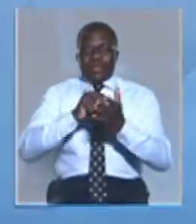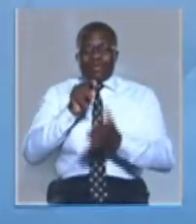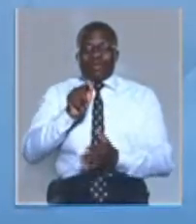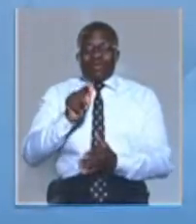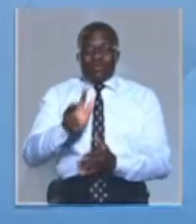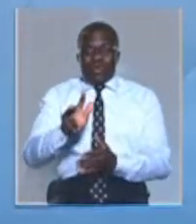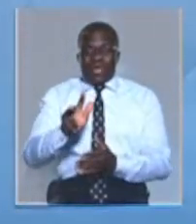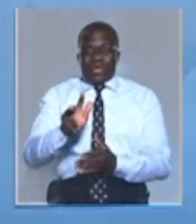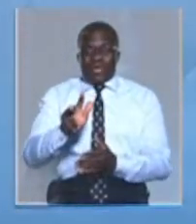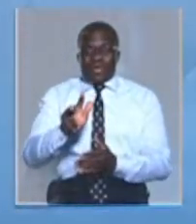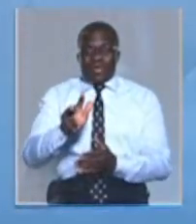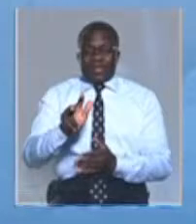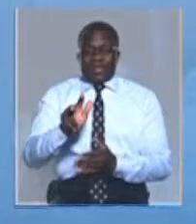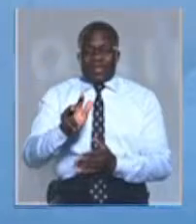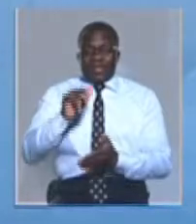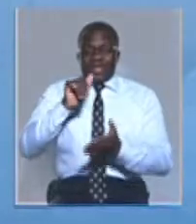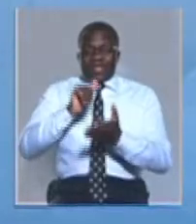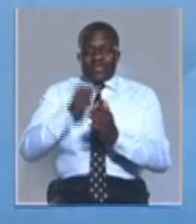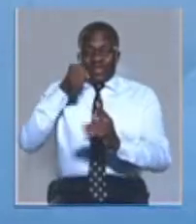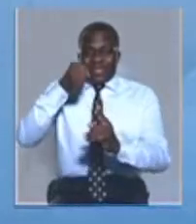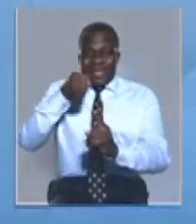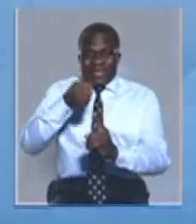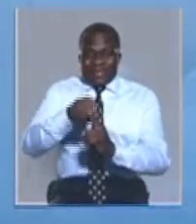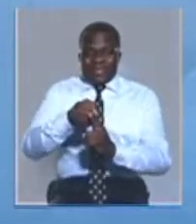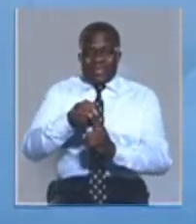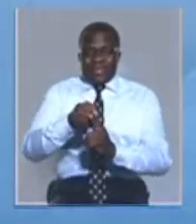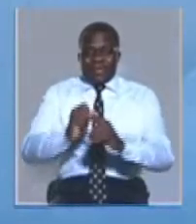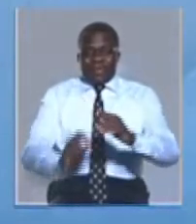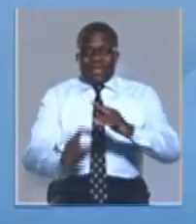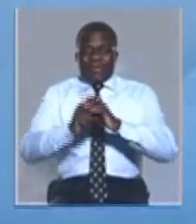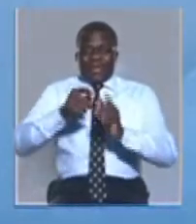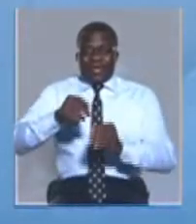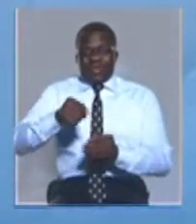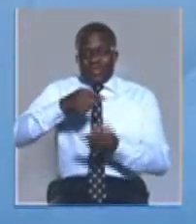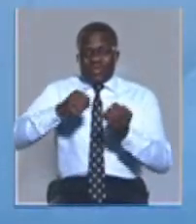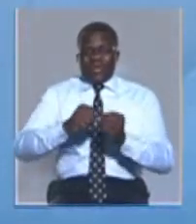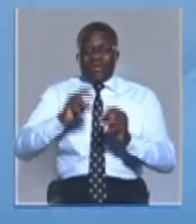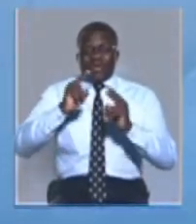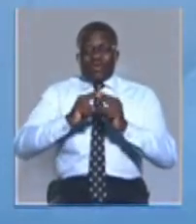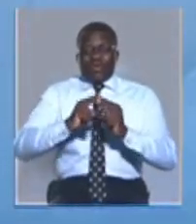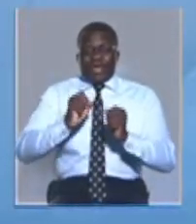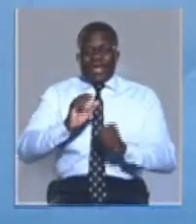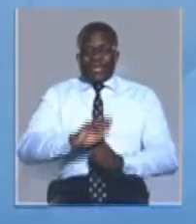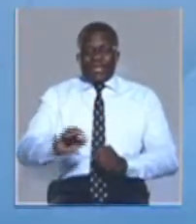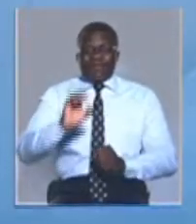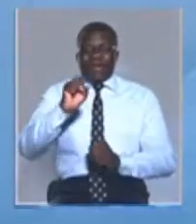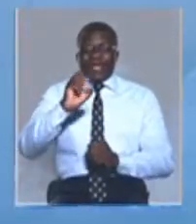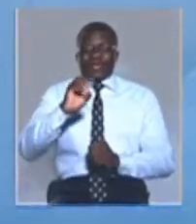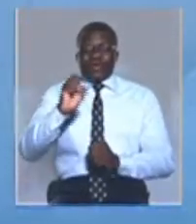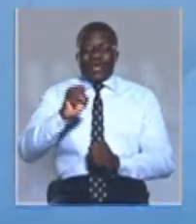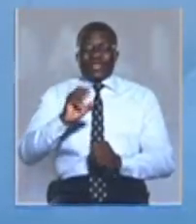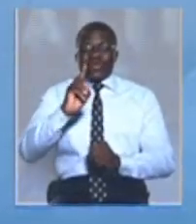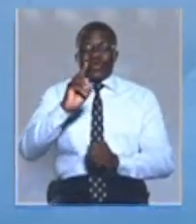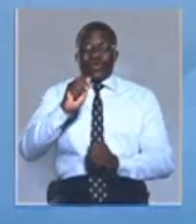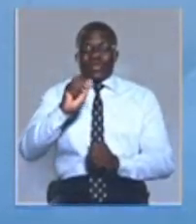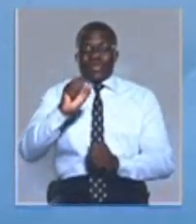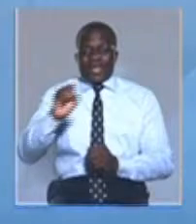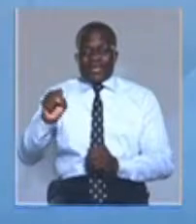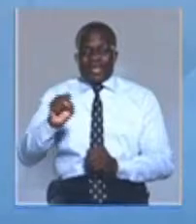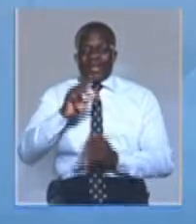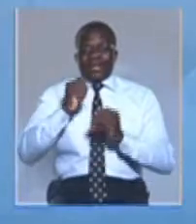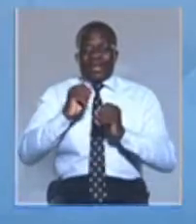2023. Ce drame, survenu à la hauteur du village d'enfants SOS de Dassazoumé, a